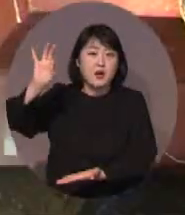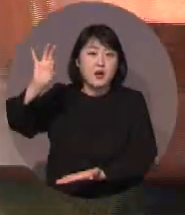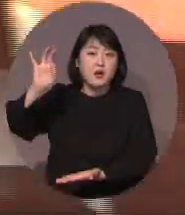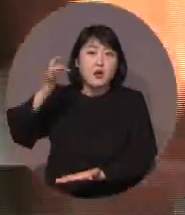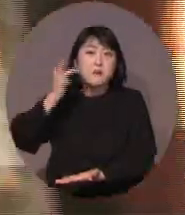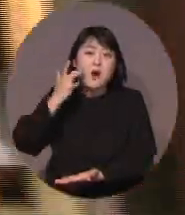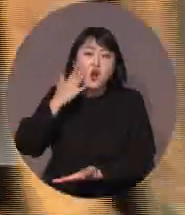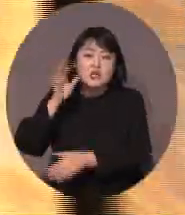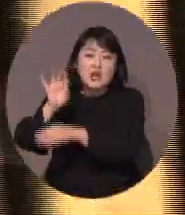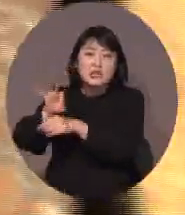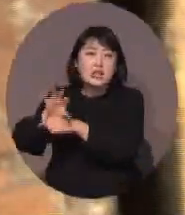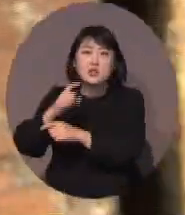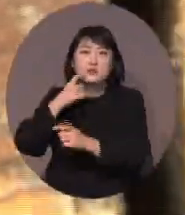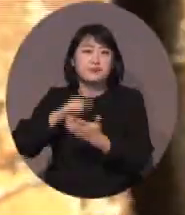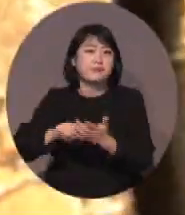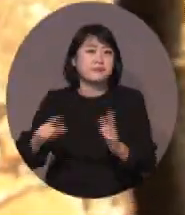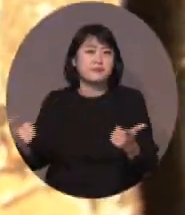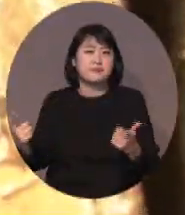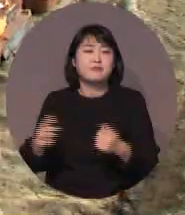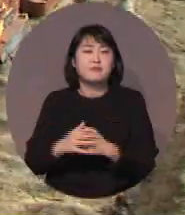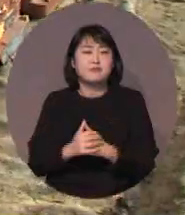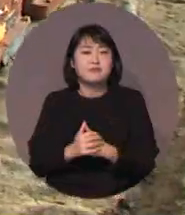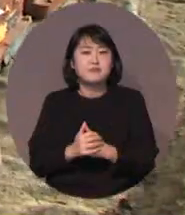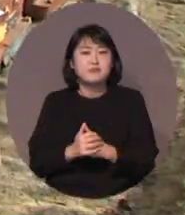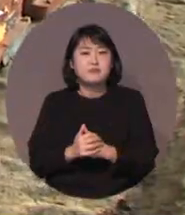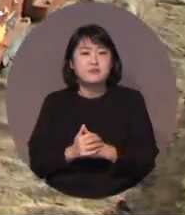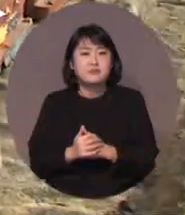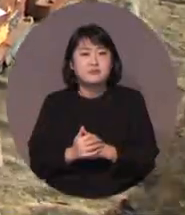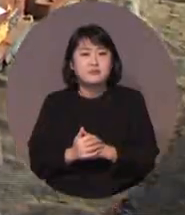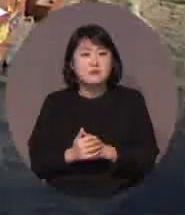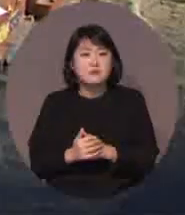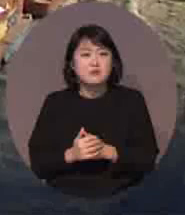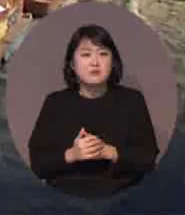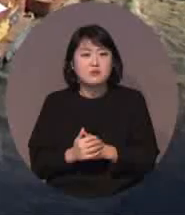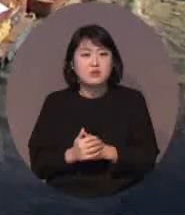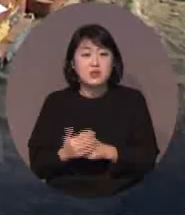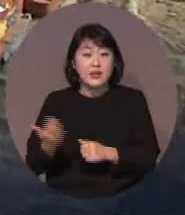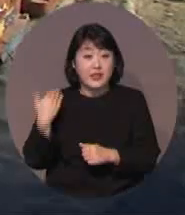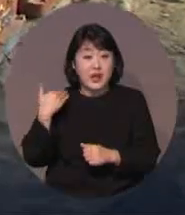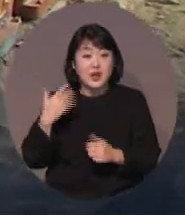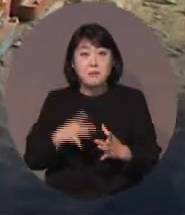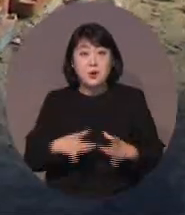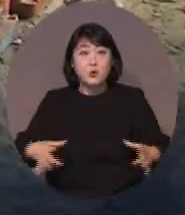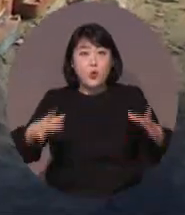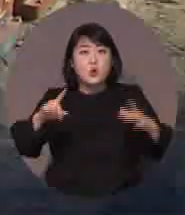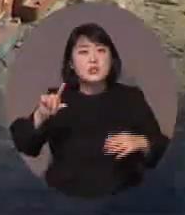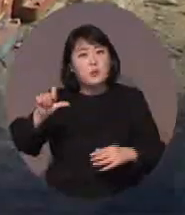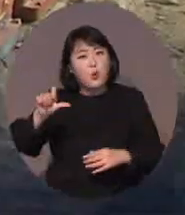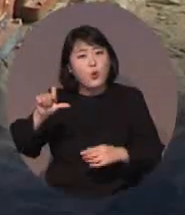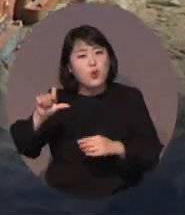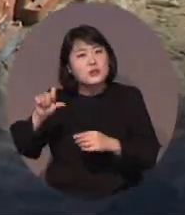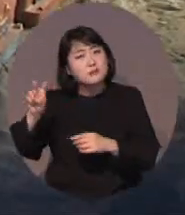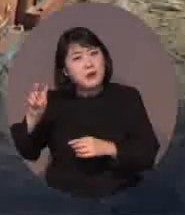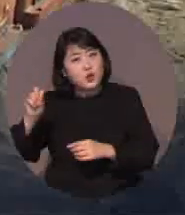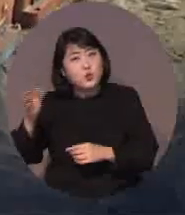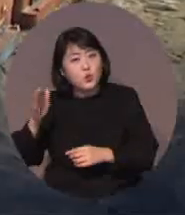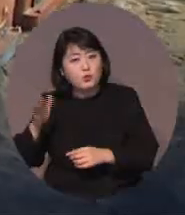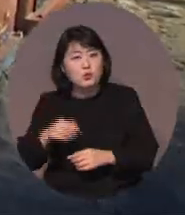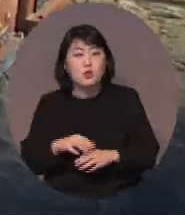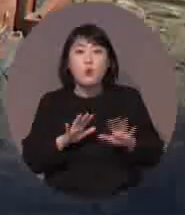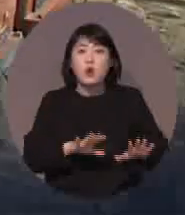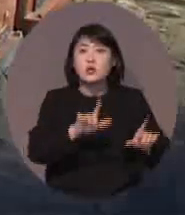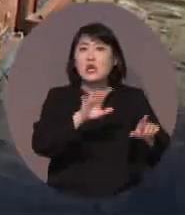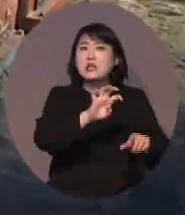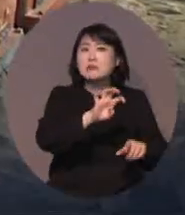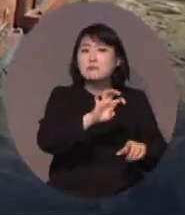꿀벌을 새로 사들이는 것도 쉽지 않습니다 그전 같으면 그게 15만원에서 20만원 했는데 오히려는 40만 50만